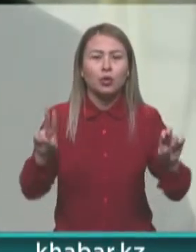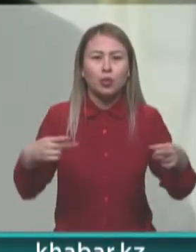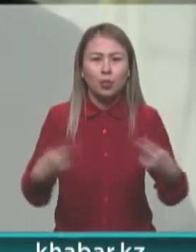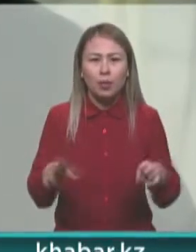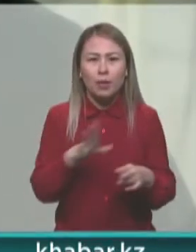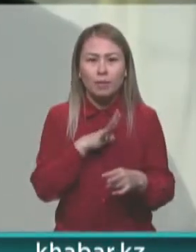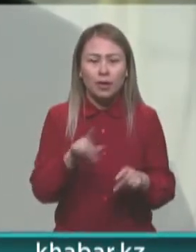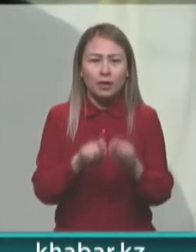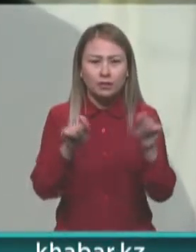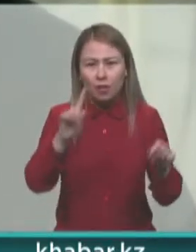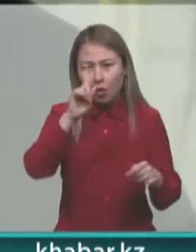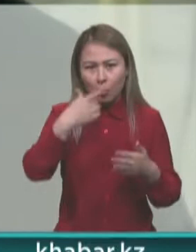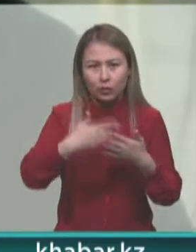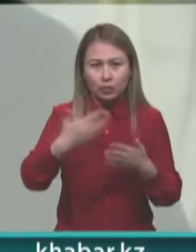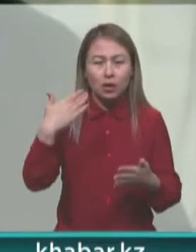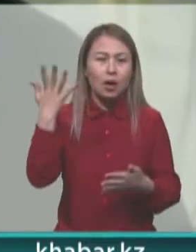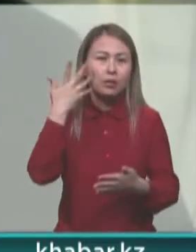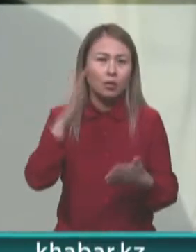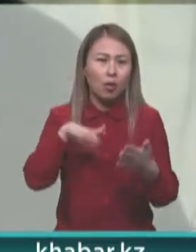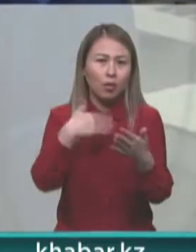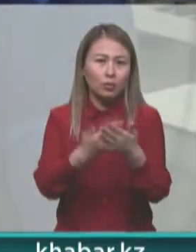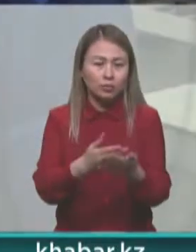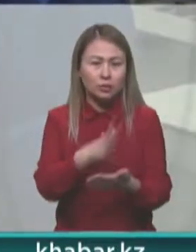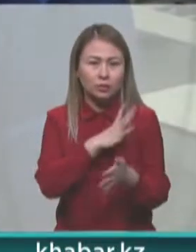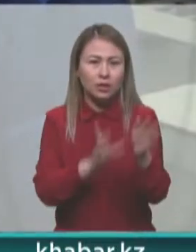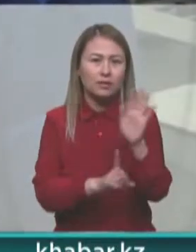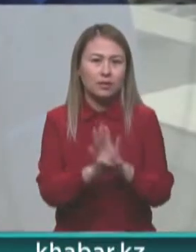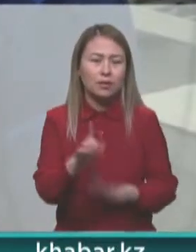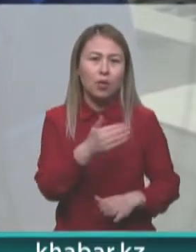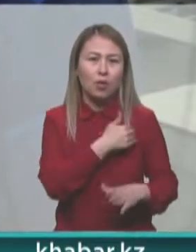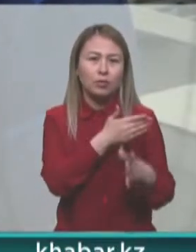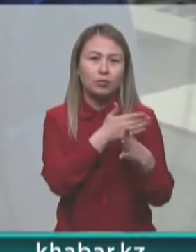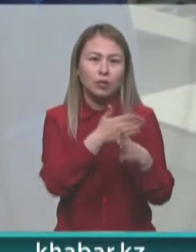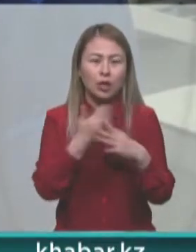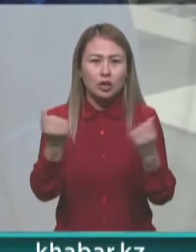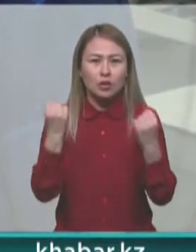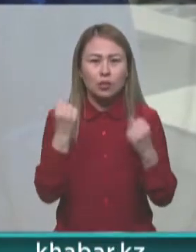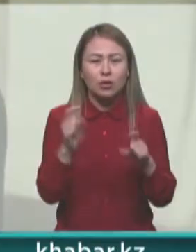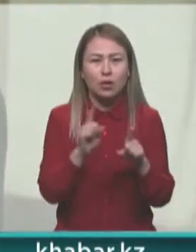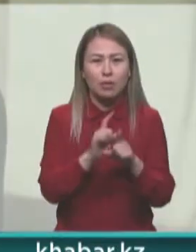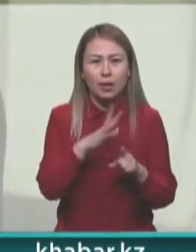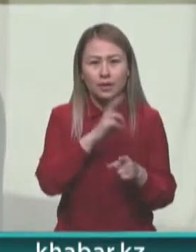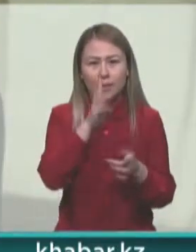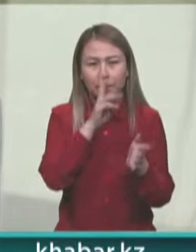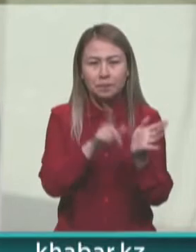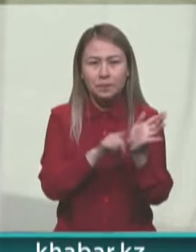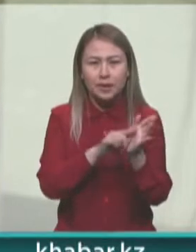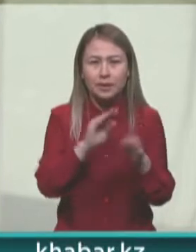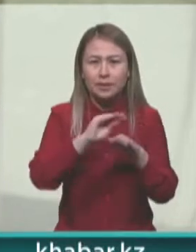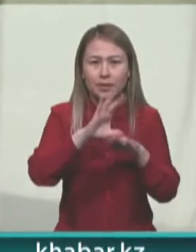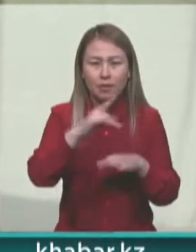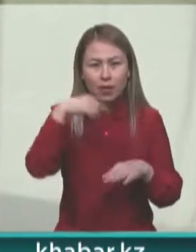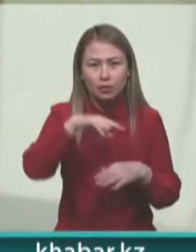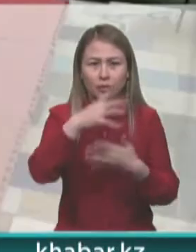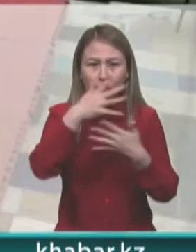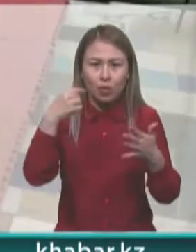ашқан. Құрметті демалысқа шыққан сәтте қоғамға пайдасын тигізуді ойлайды. Ардагер спортшы бірнеше айлық зейнетақысын жинап, көп қабатты тұрғын